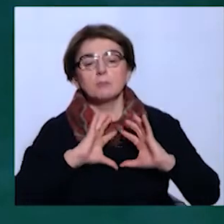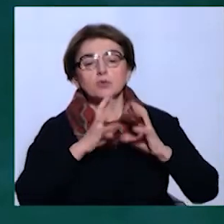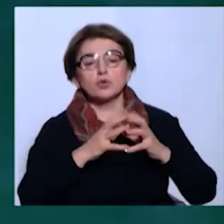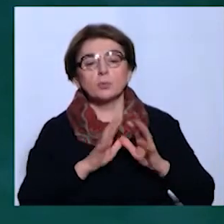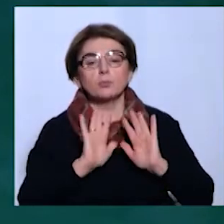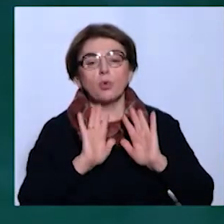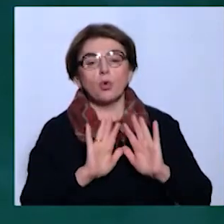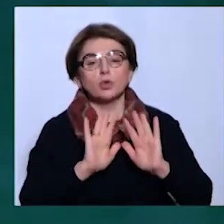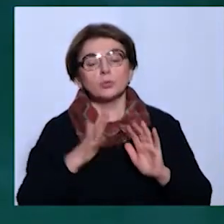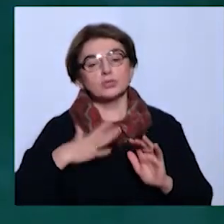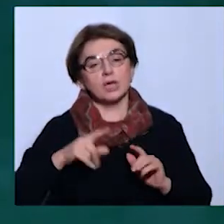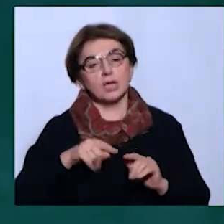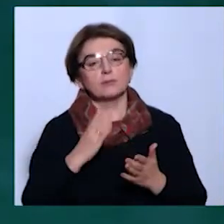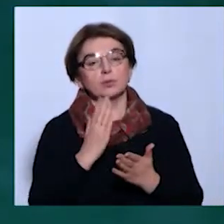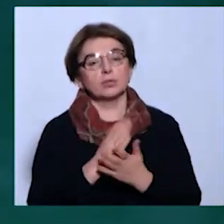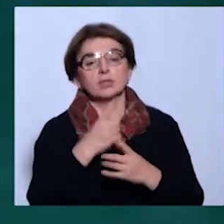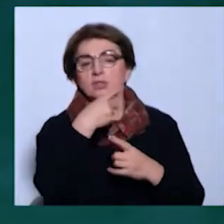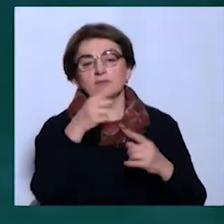მხოლოდ საქართველოში ხდება.